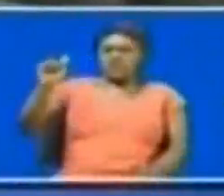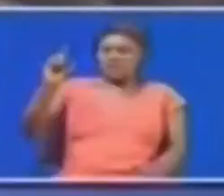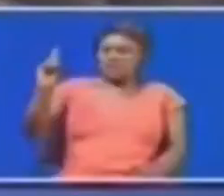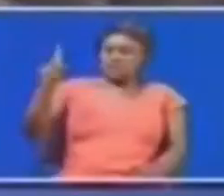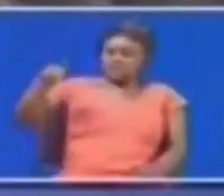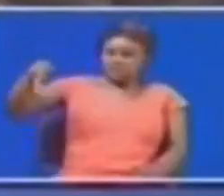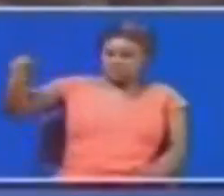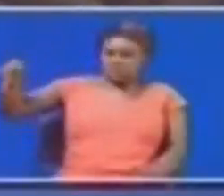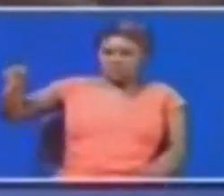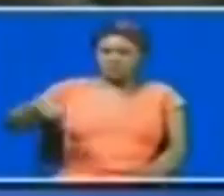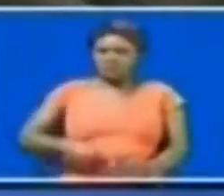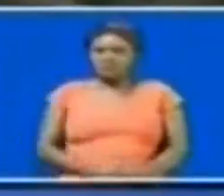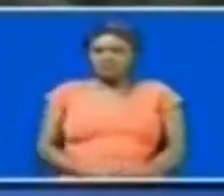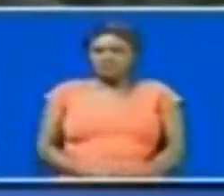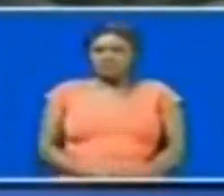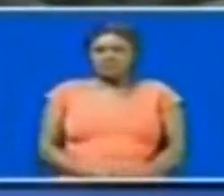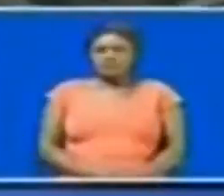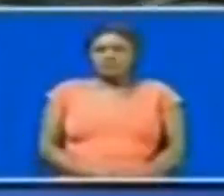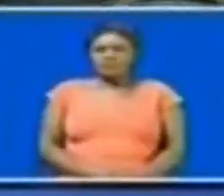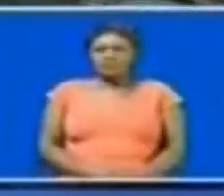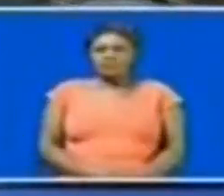wa mashtaka ya umma.